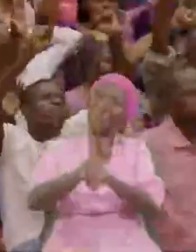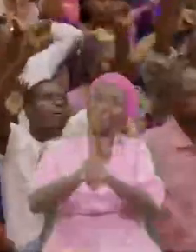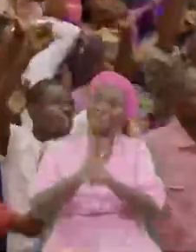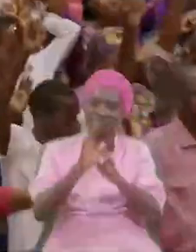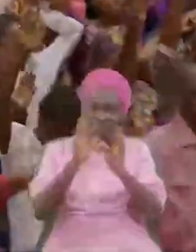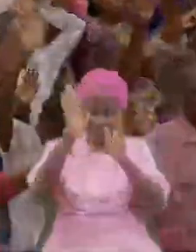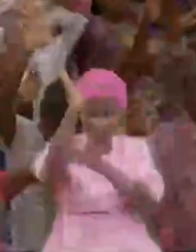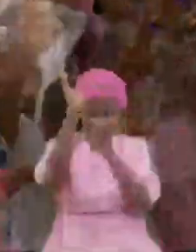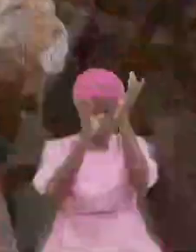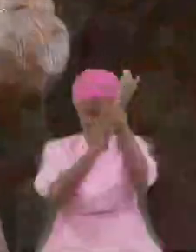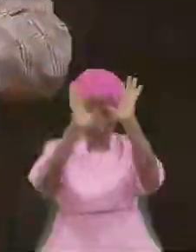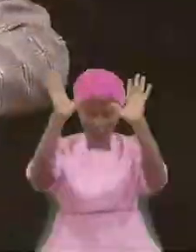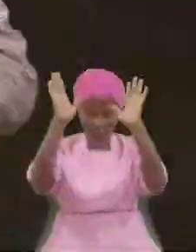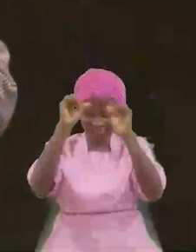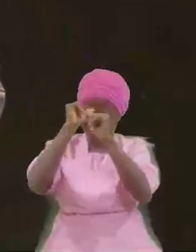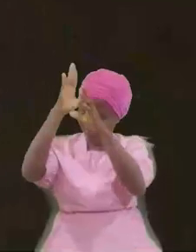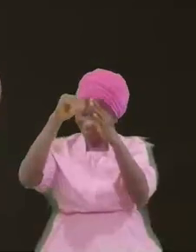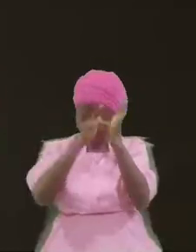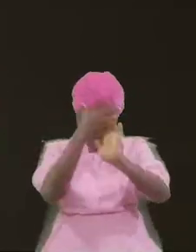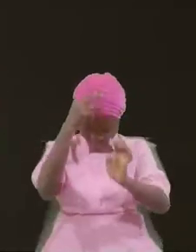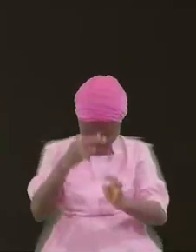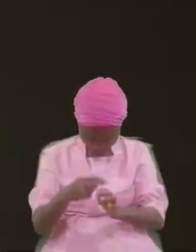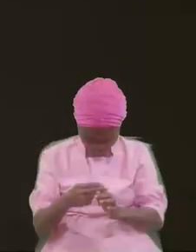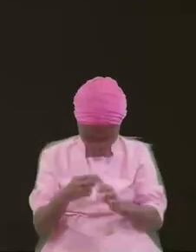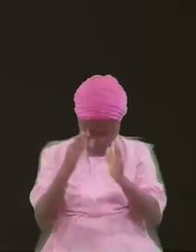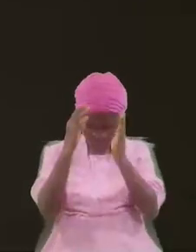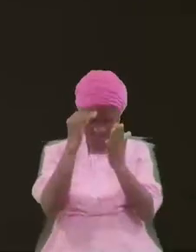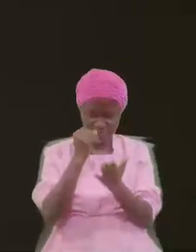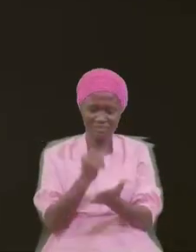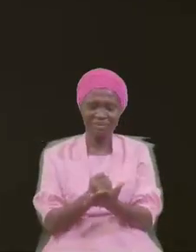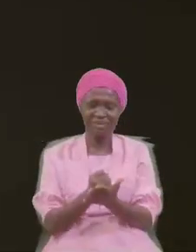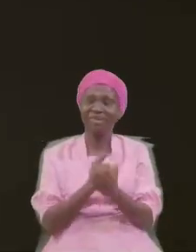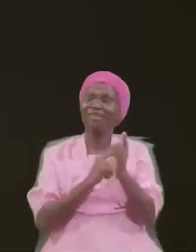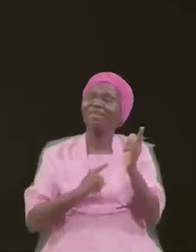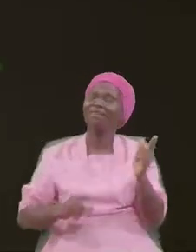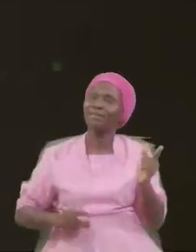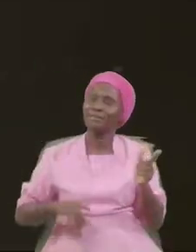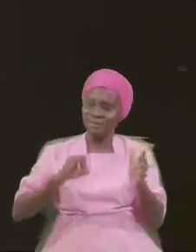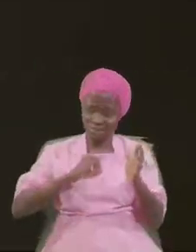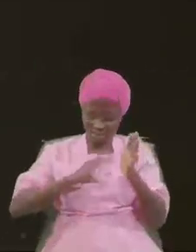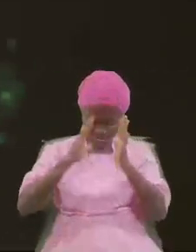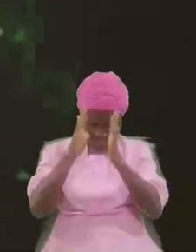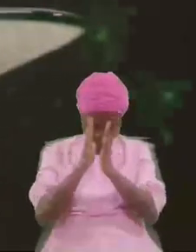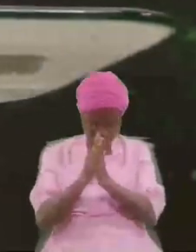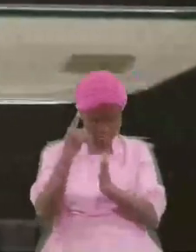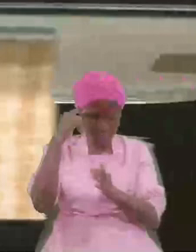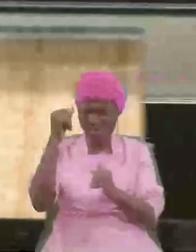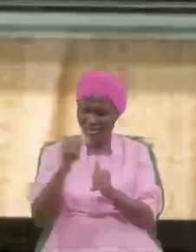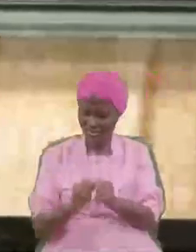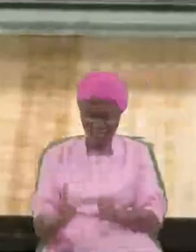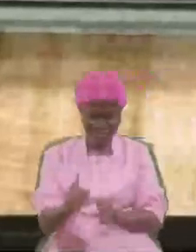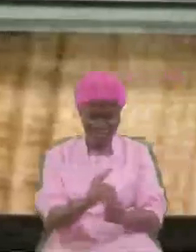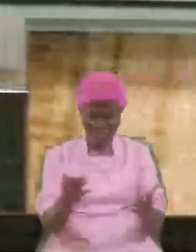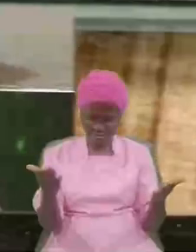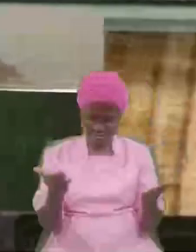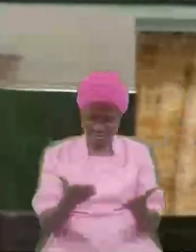Père, au nom de Jésus-Christ, Seigneur, je prie pour tout le monde